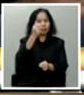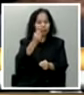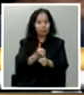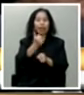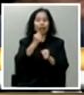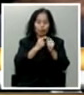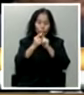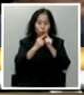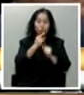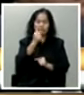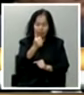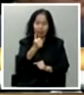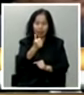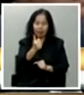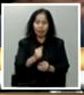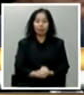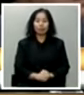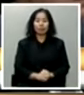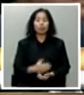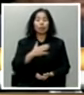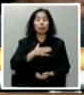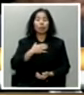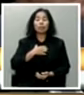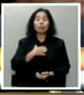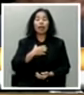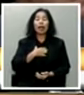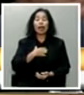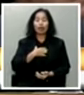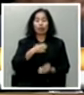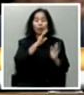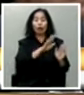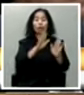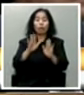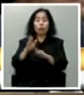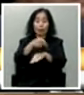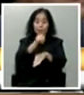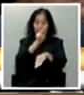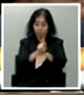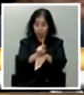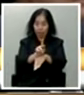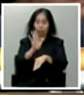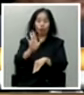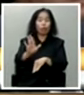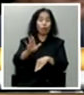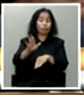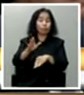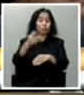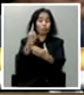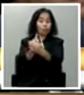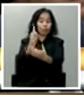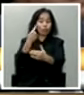พูดคุยกันได้ผมก็อยากจะฝากและขอยืนยันจากท่านประธานวิปฝ่ายรัฐบาลอีกครั้งหนึ่งนะครับว่